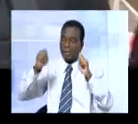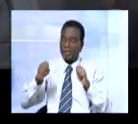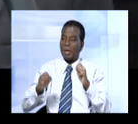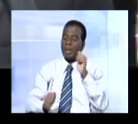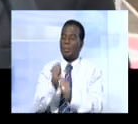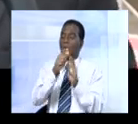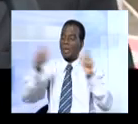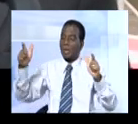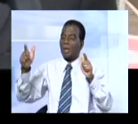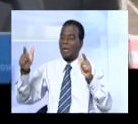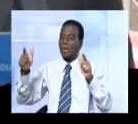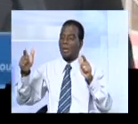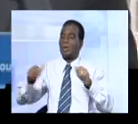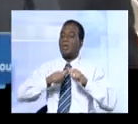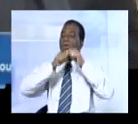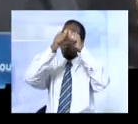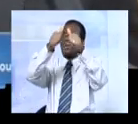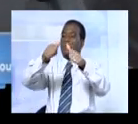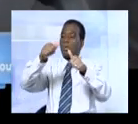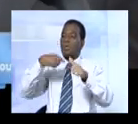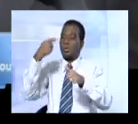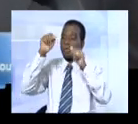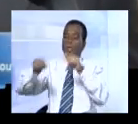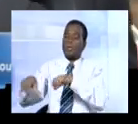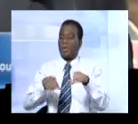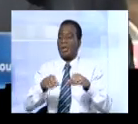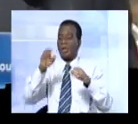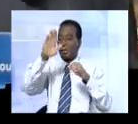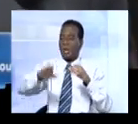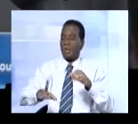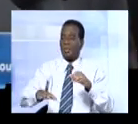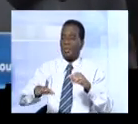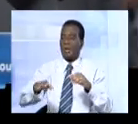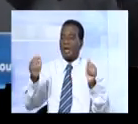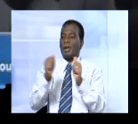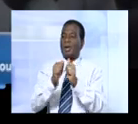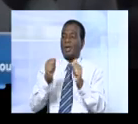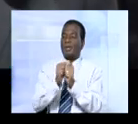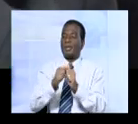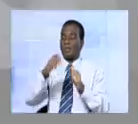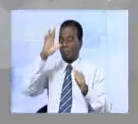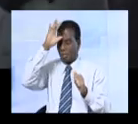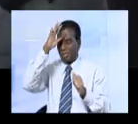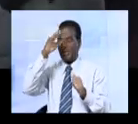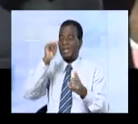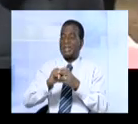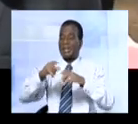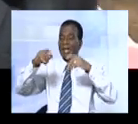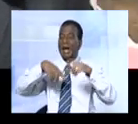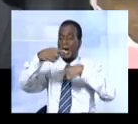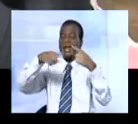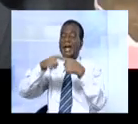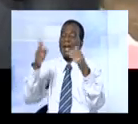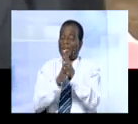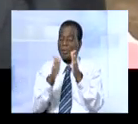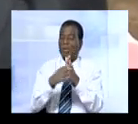plus grande gratitude dont peut faire un enfant vis-à-vis de son père ou de sa mère, c'est de réussir dans ses études. Les parents se sacrifient pour que